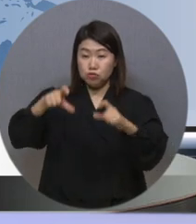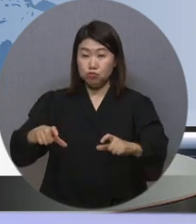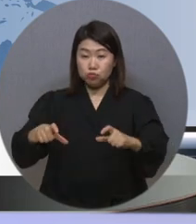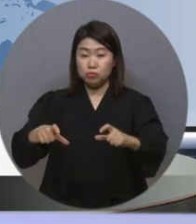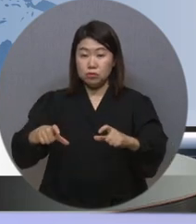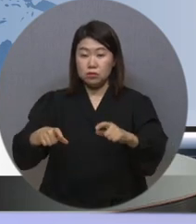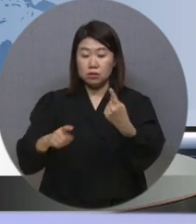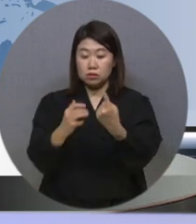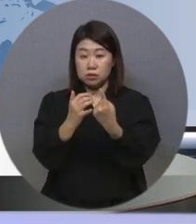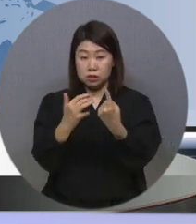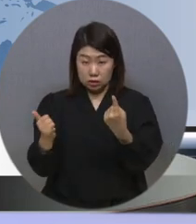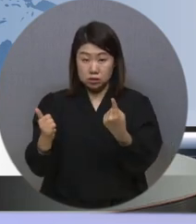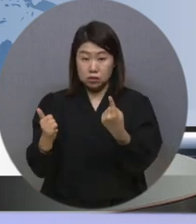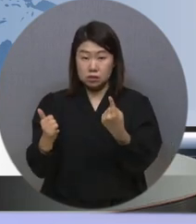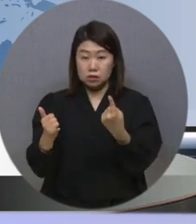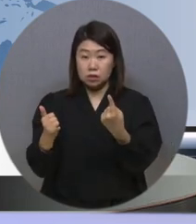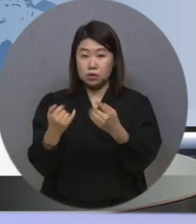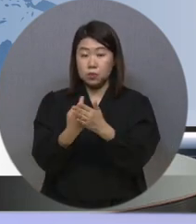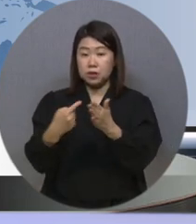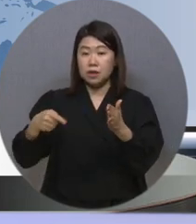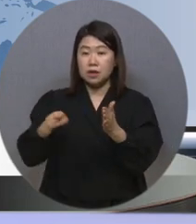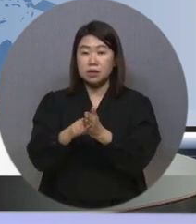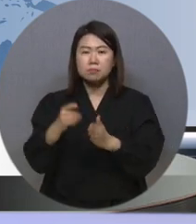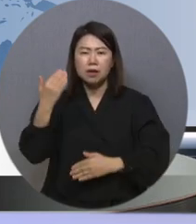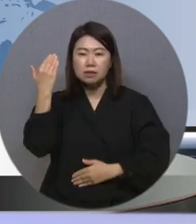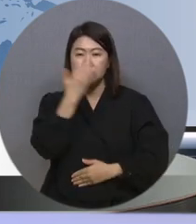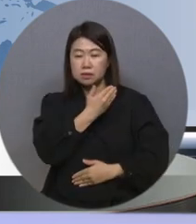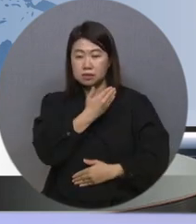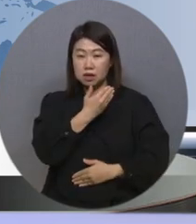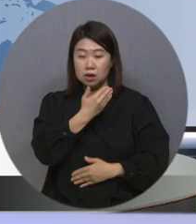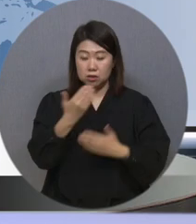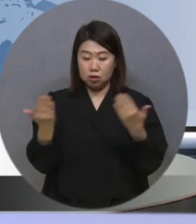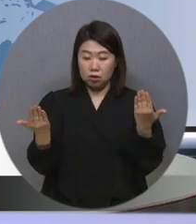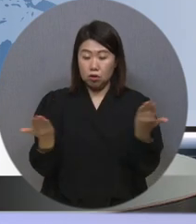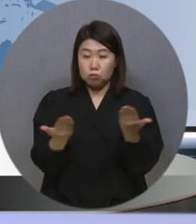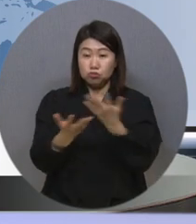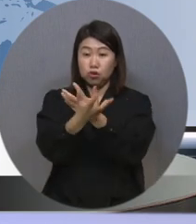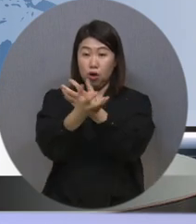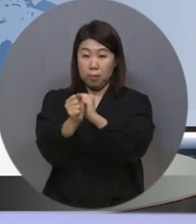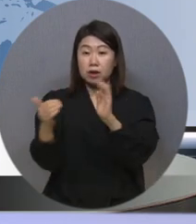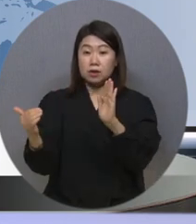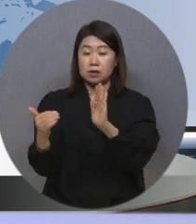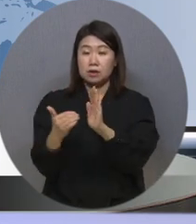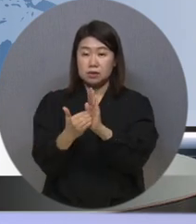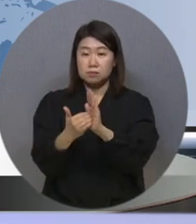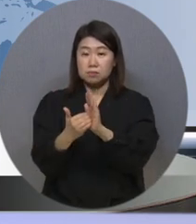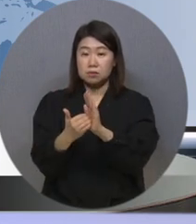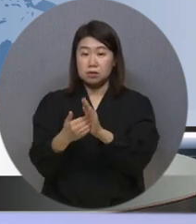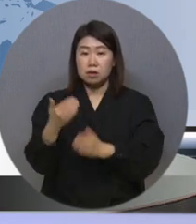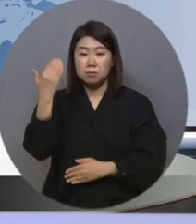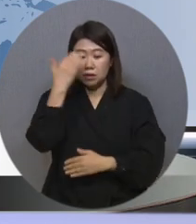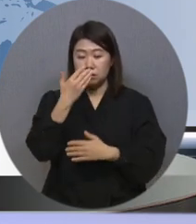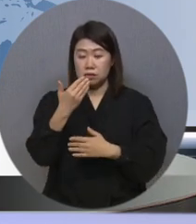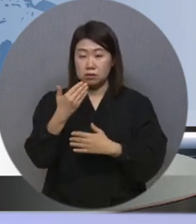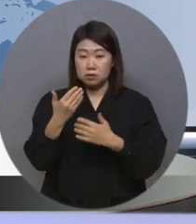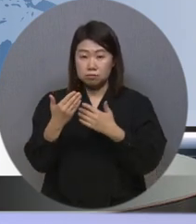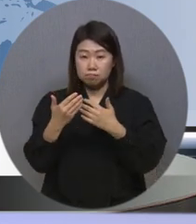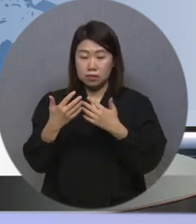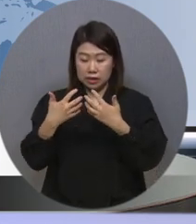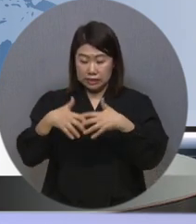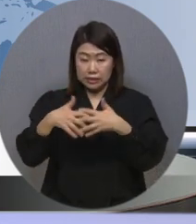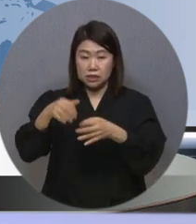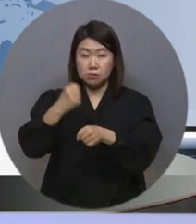위해 스마트 케어 실증 사업 추진을 위한 업무 협약을 체결했습니다. 스마트 케어 기기 보급으로 위급한